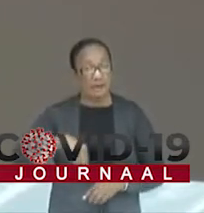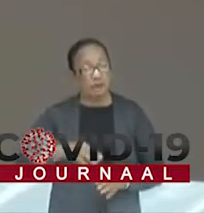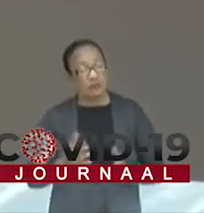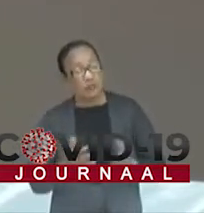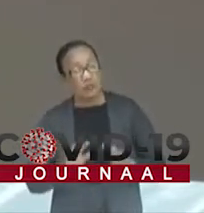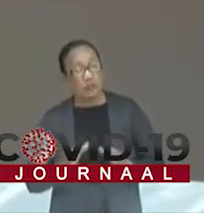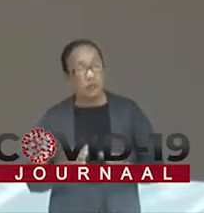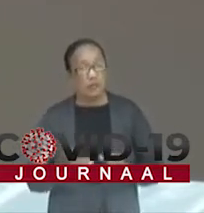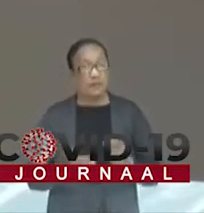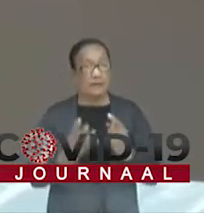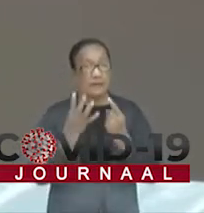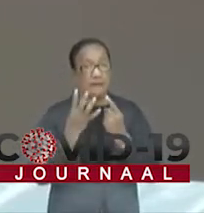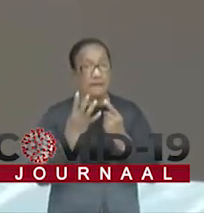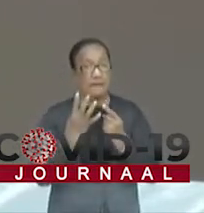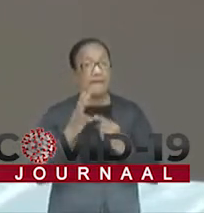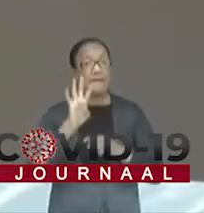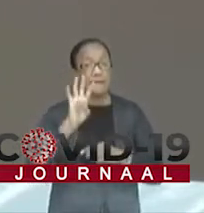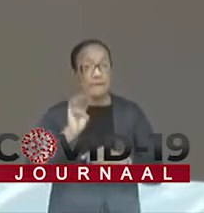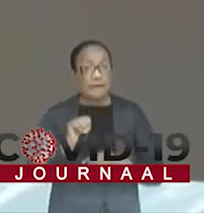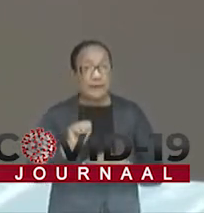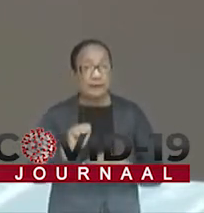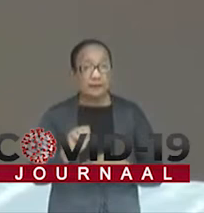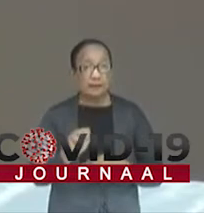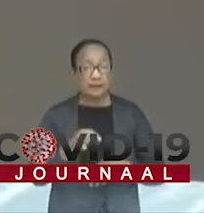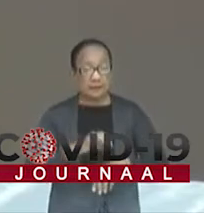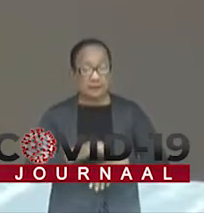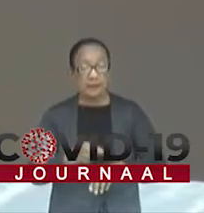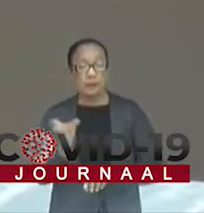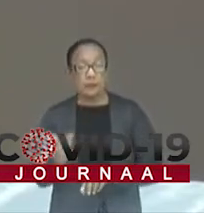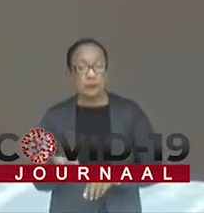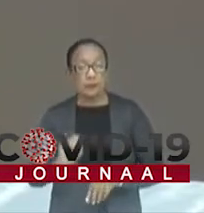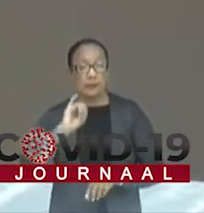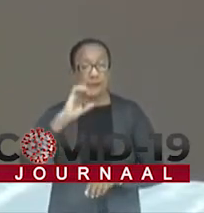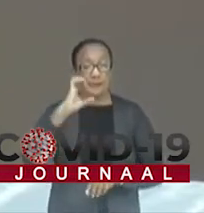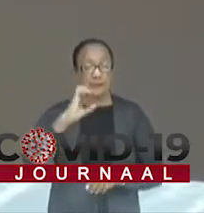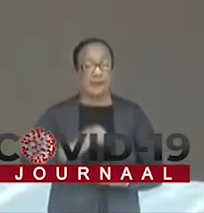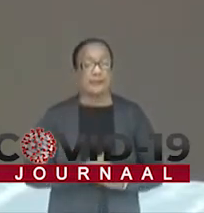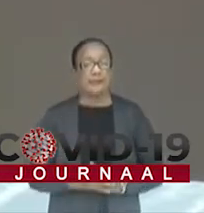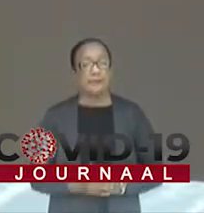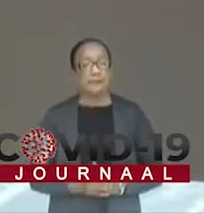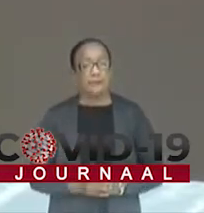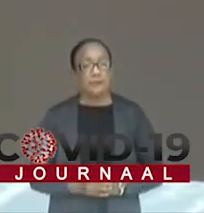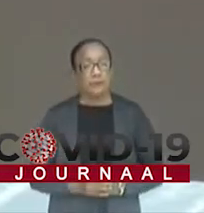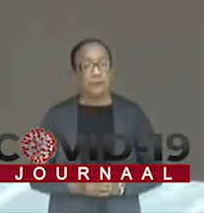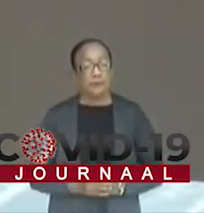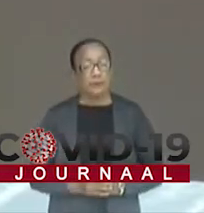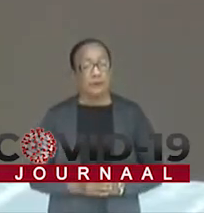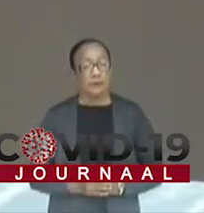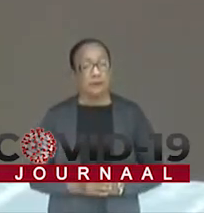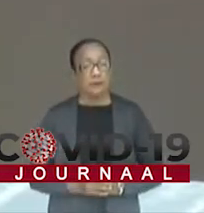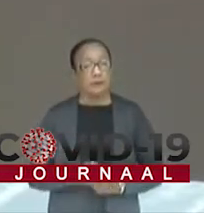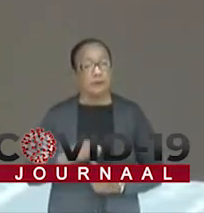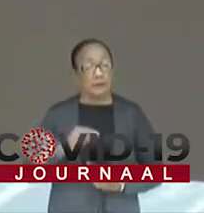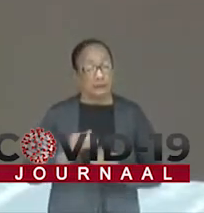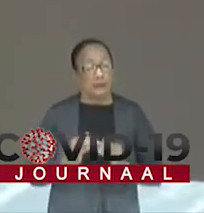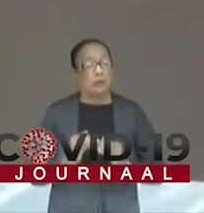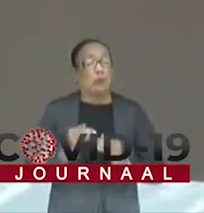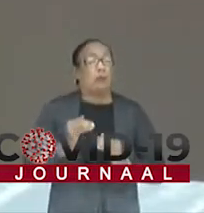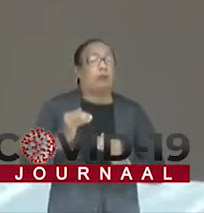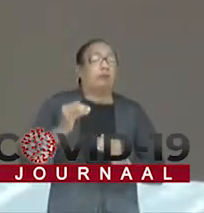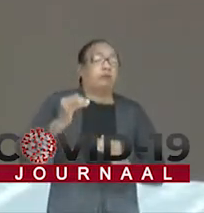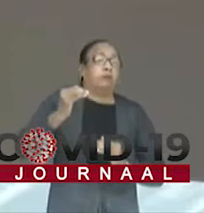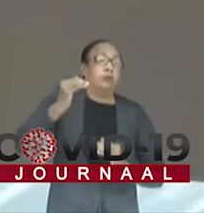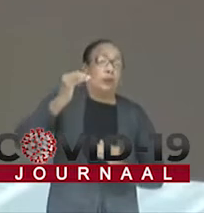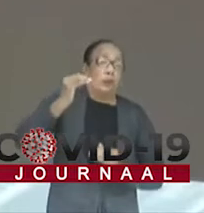ongeveer 40 patiënten op de intensive care. Nog steeds inderdaad een iets te hoog aantal als je let op